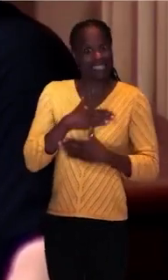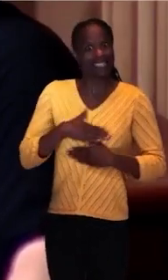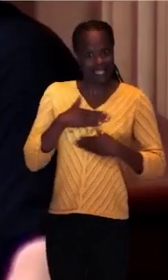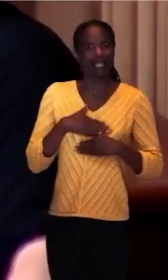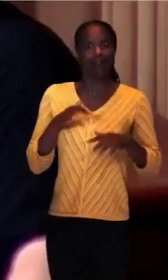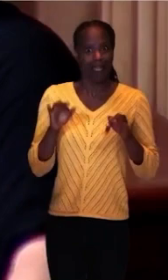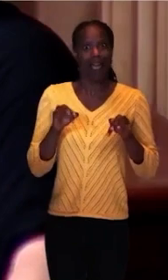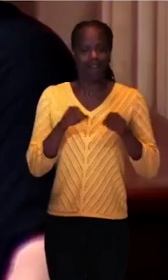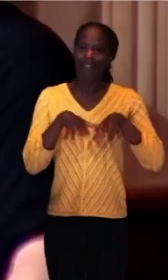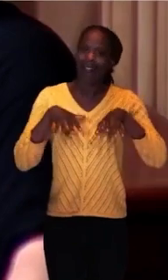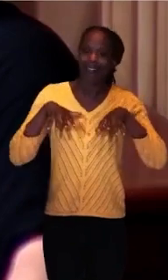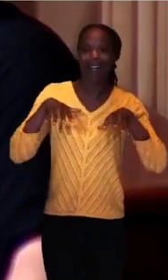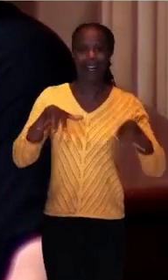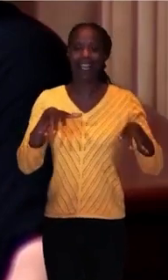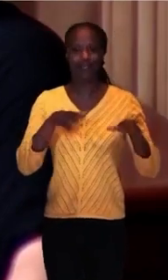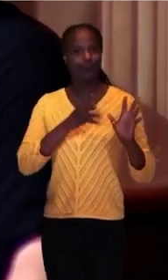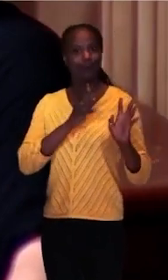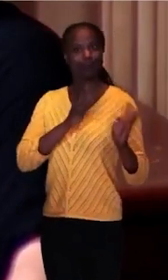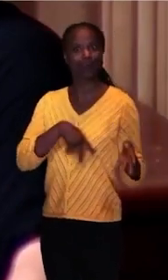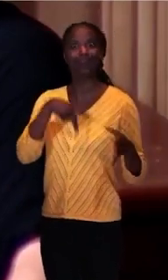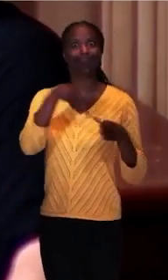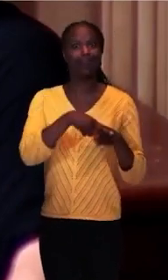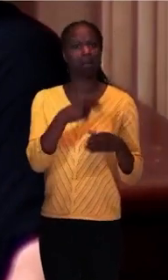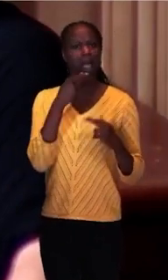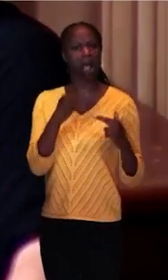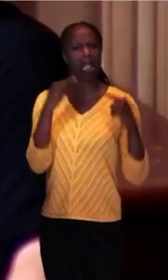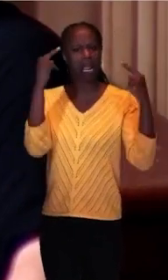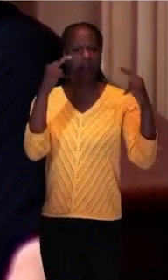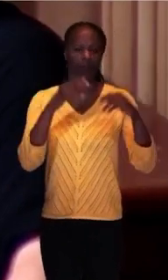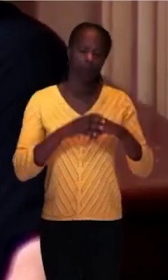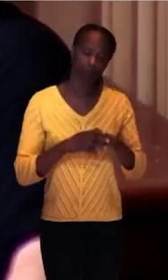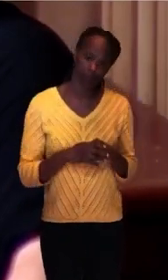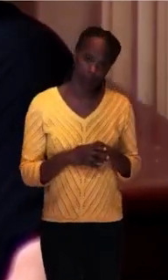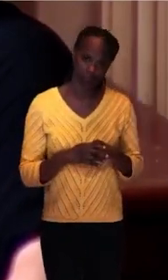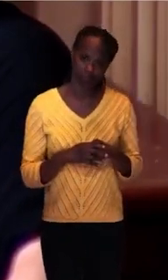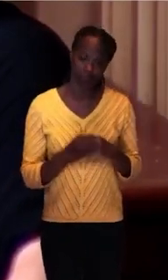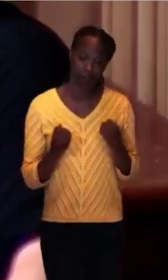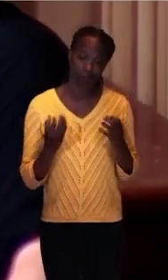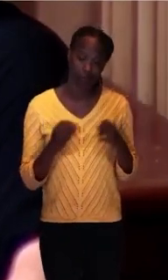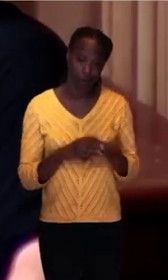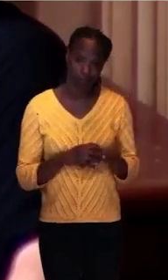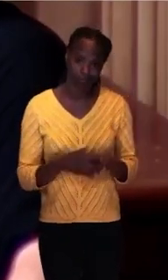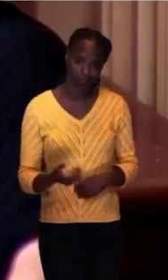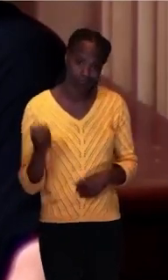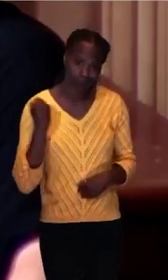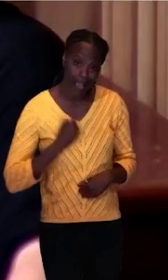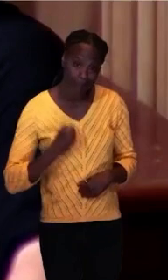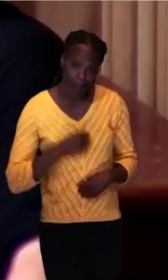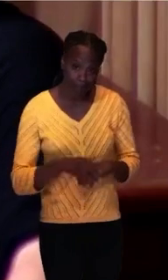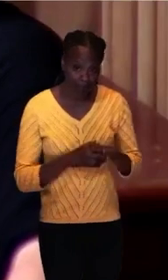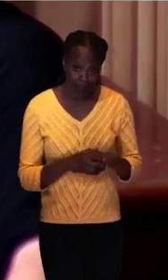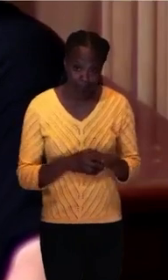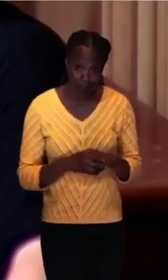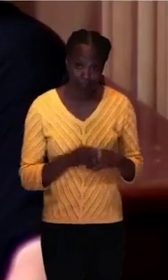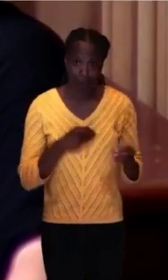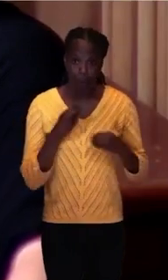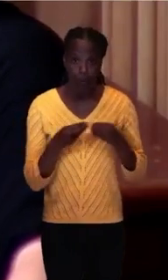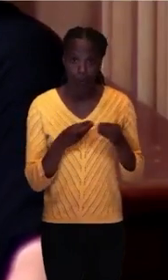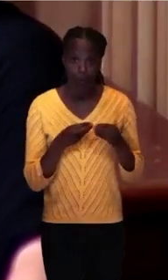nos pistes cyclables qui sont, à minima, délabrées, au mieux